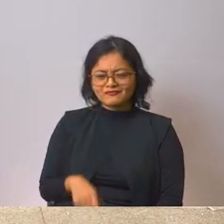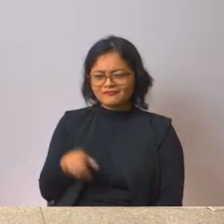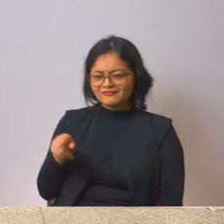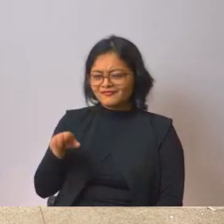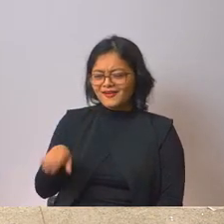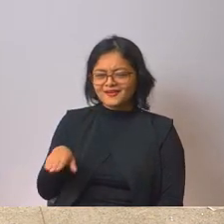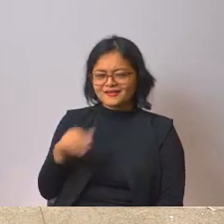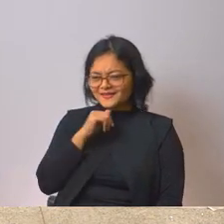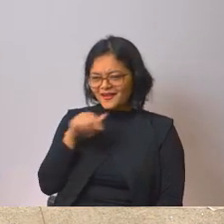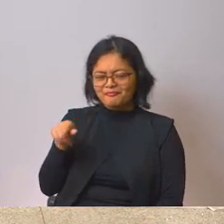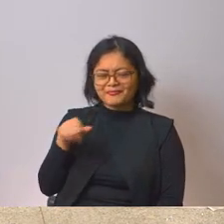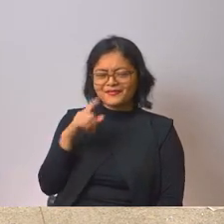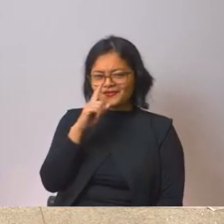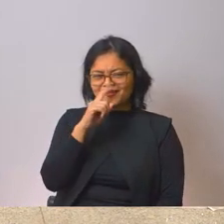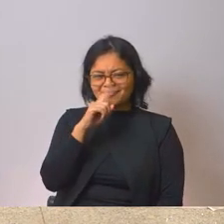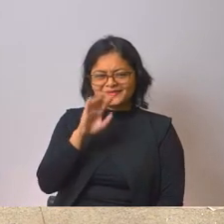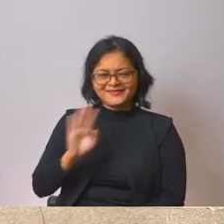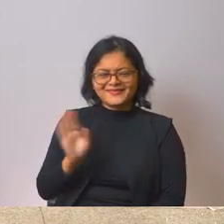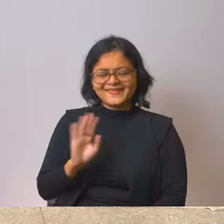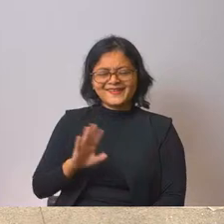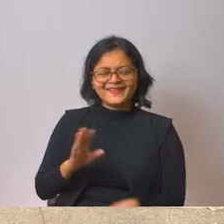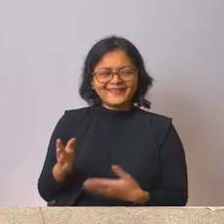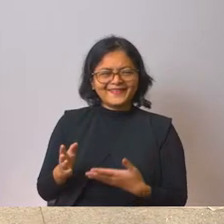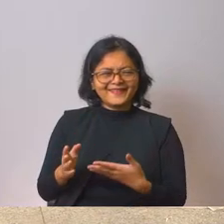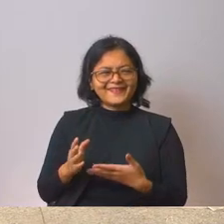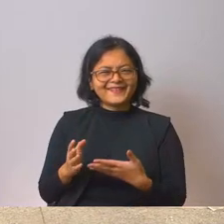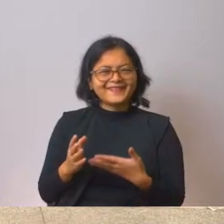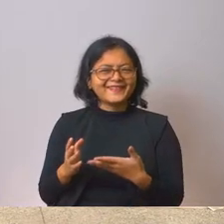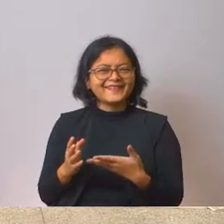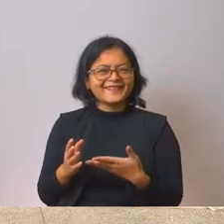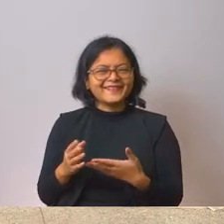Ngelucunya garing. Tapi ketika kami coba